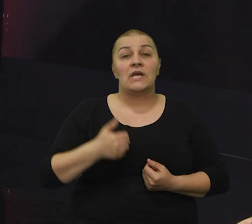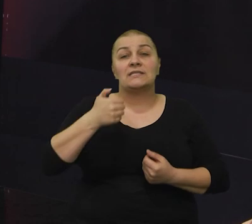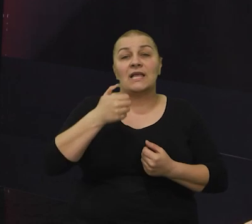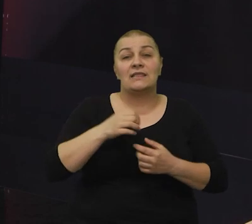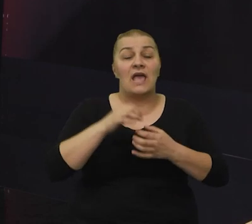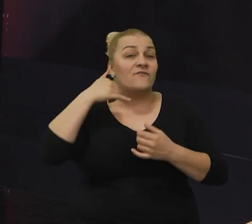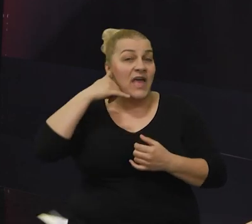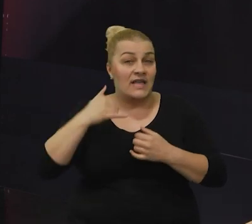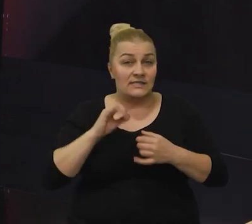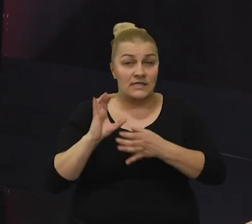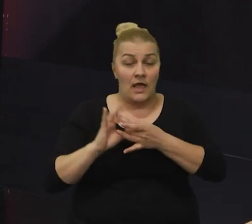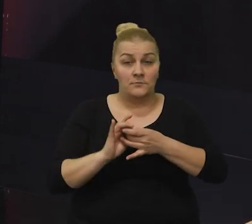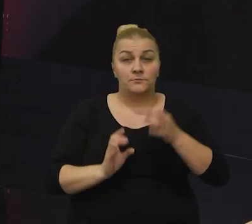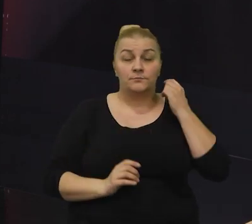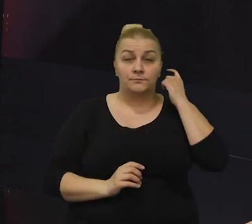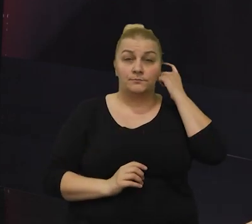satnija veze,